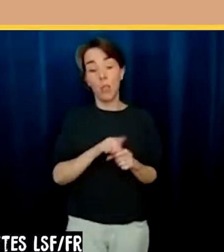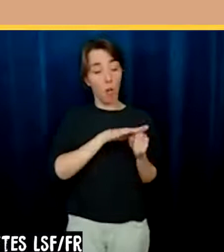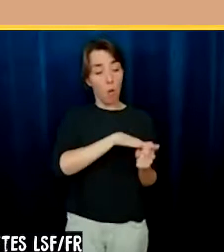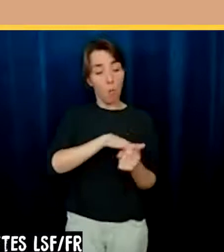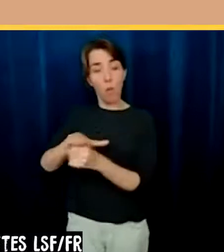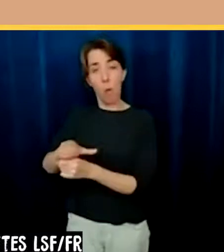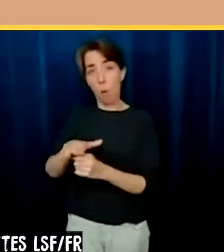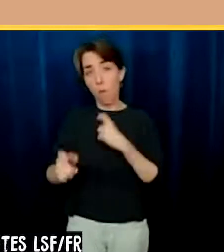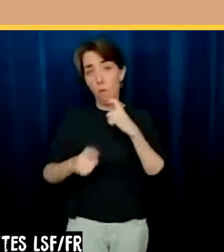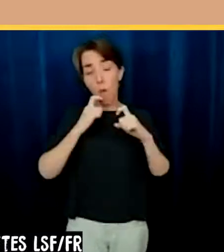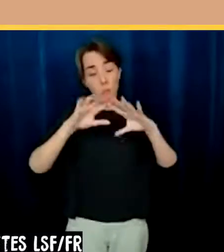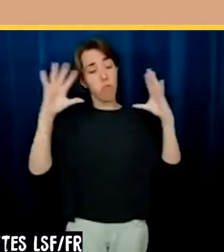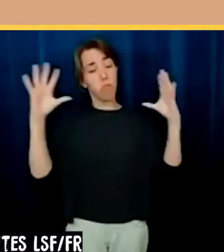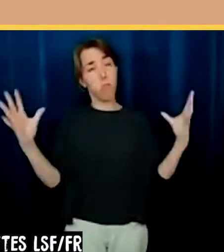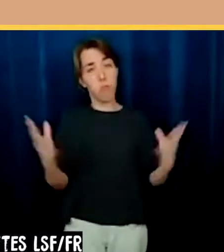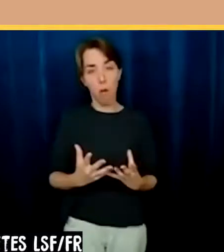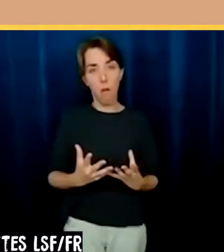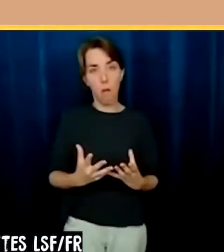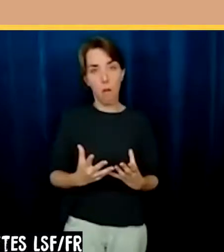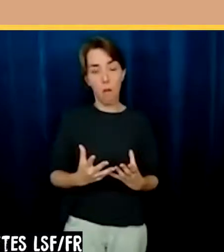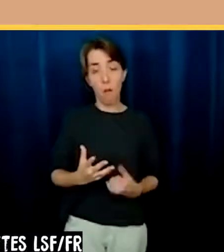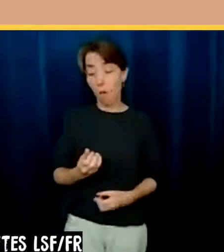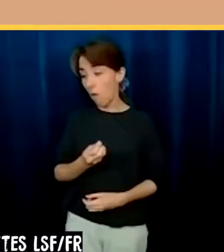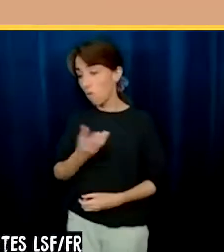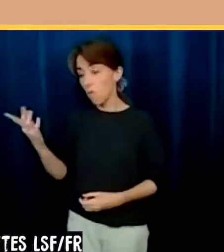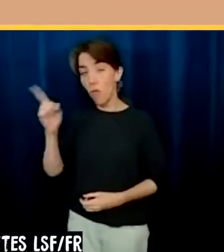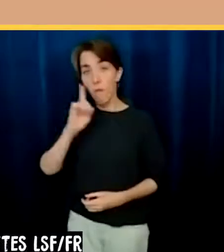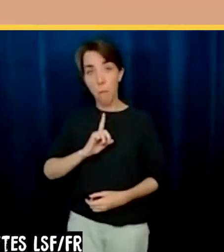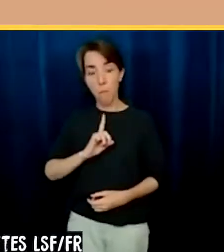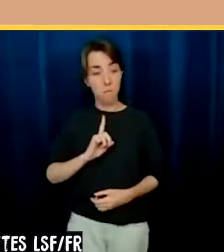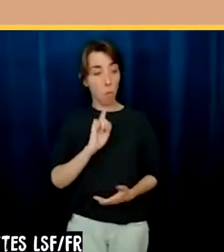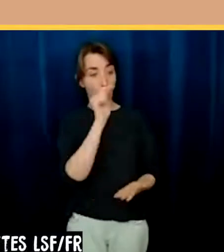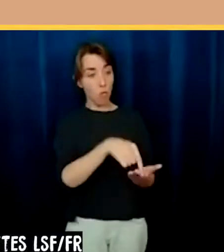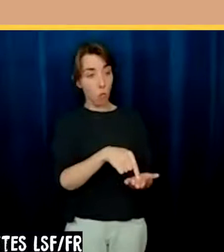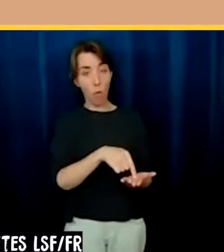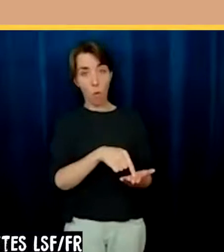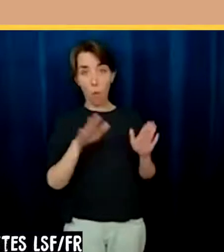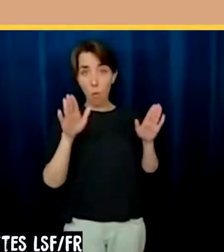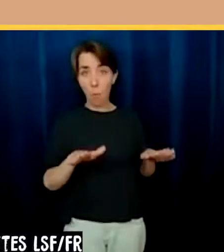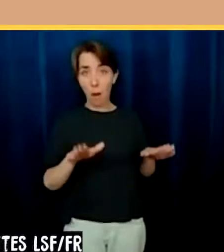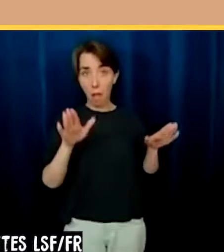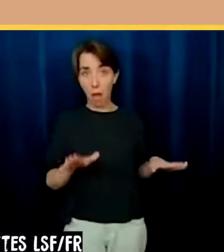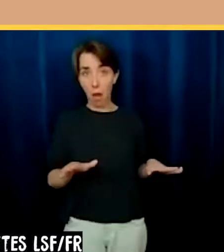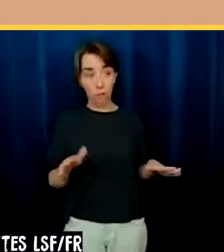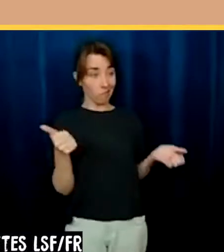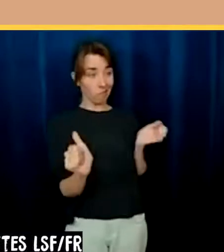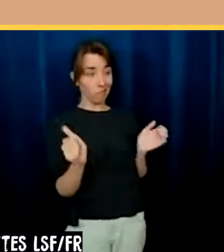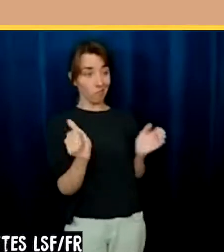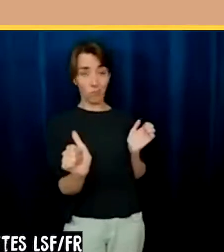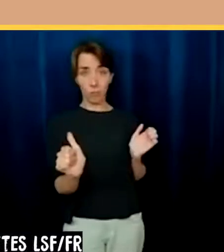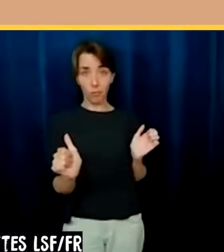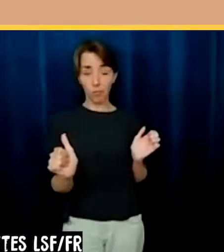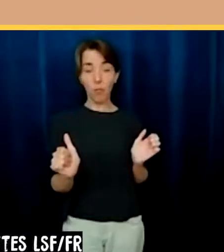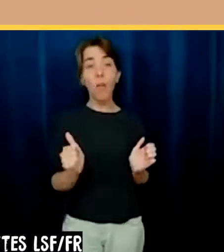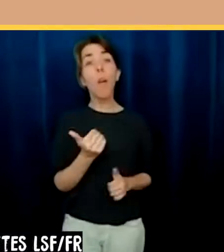effet d'amener certaines femmes à éviter les lieux de prière, à éviter les mosquées. Celles qui continuent d'y aller,